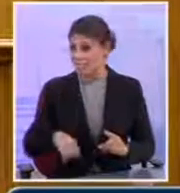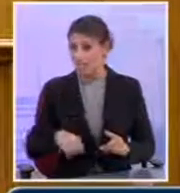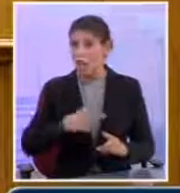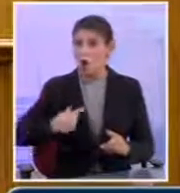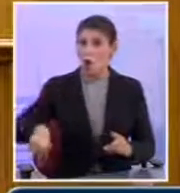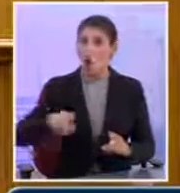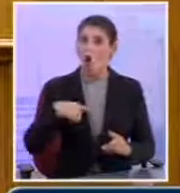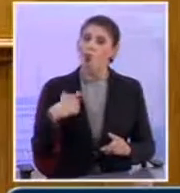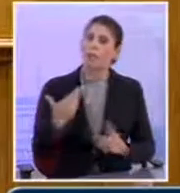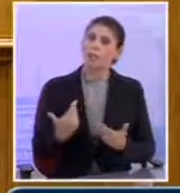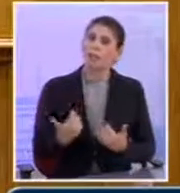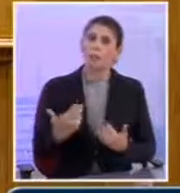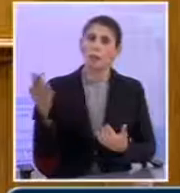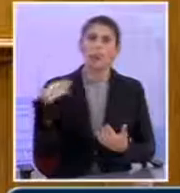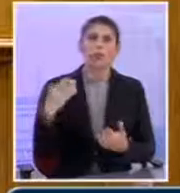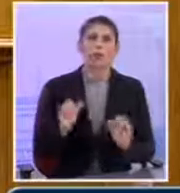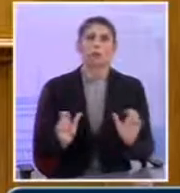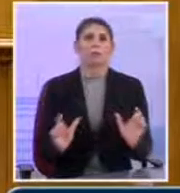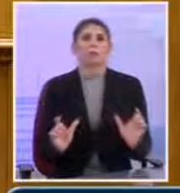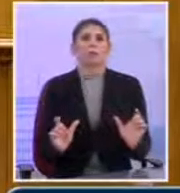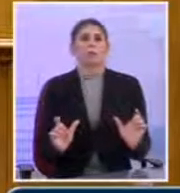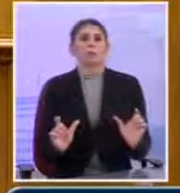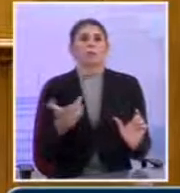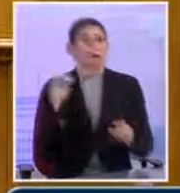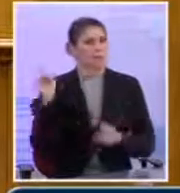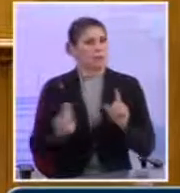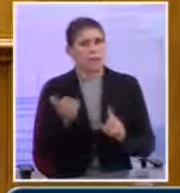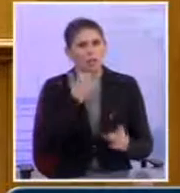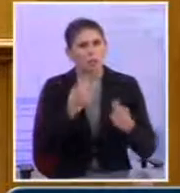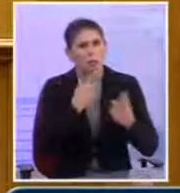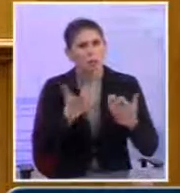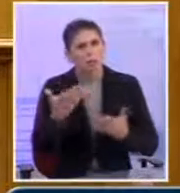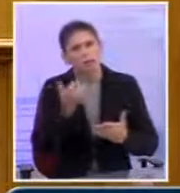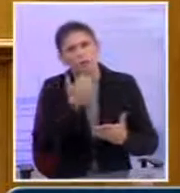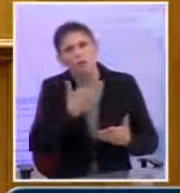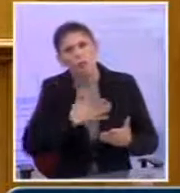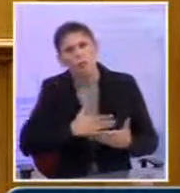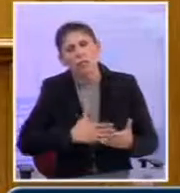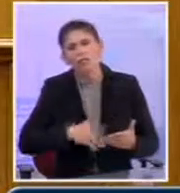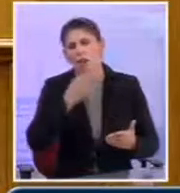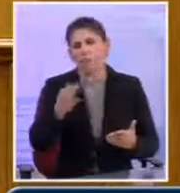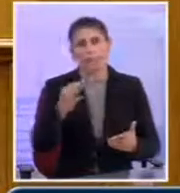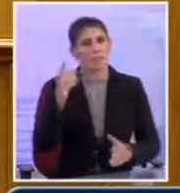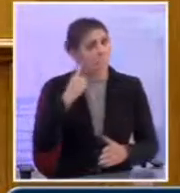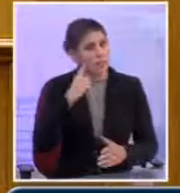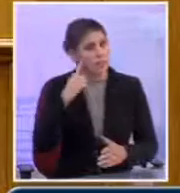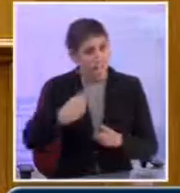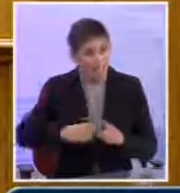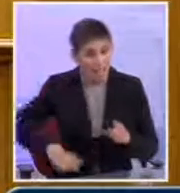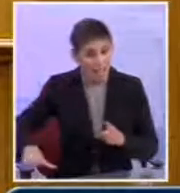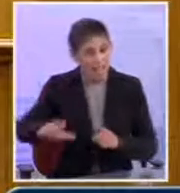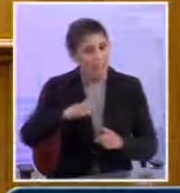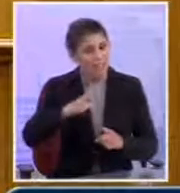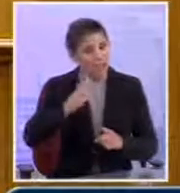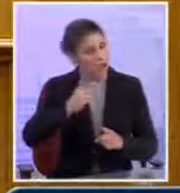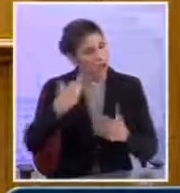μας βρεθήκαμε την πλάτη στον τοίχο. Θέλετε, κάναμε λάθος διαπραγμάτευση. Ό,τι θέλετε, πέστε. Αυτά τα έκρινε ο ελληνικός λαός. Θέλετε, δεν πιστεύουμε σε